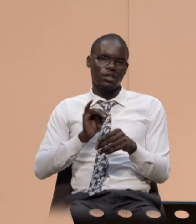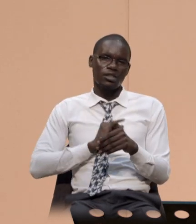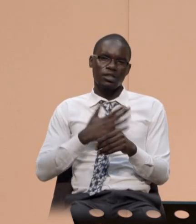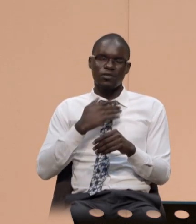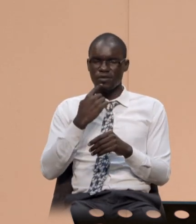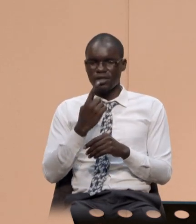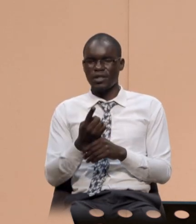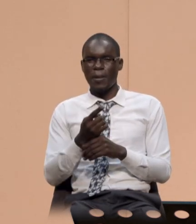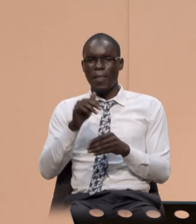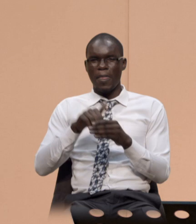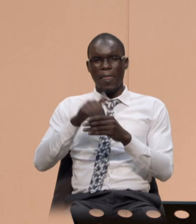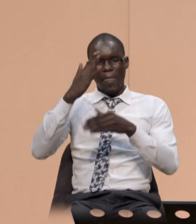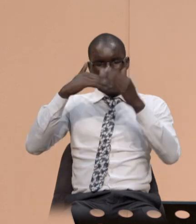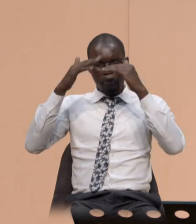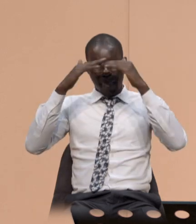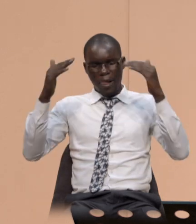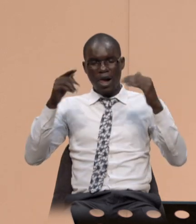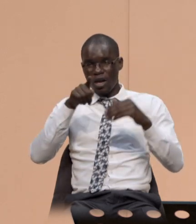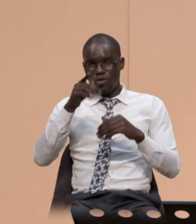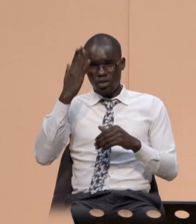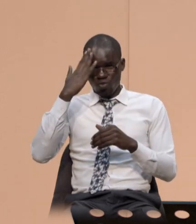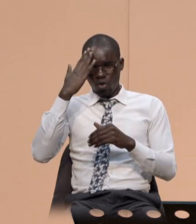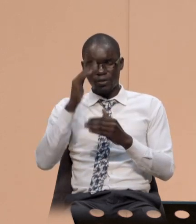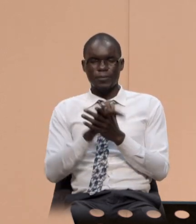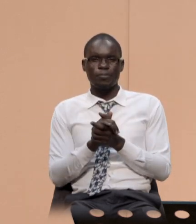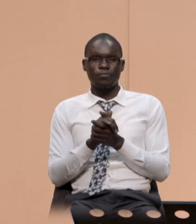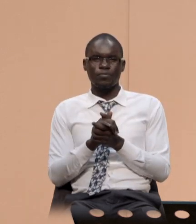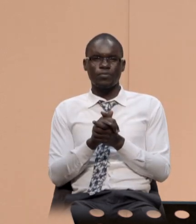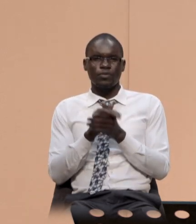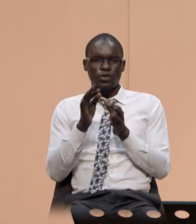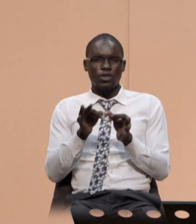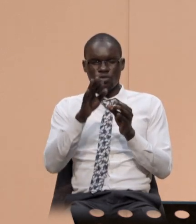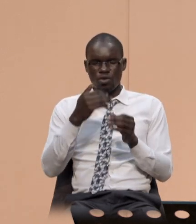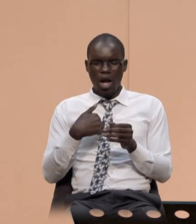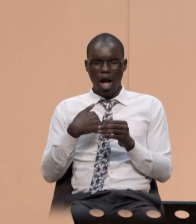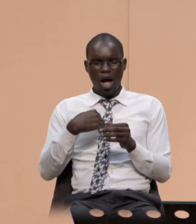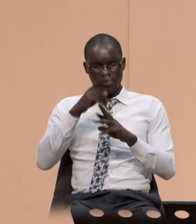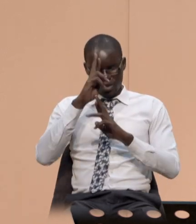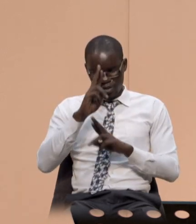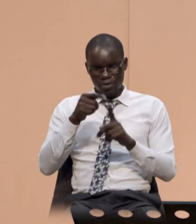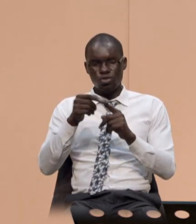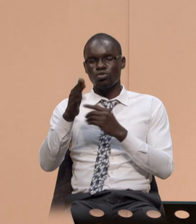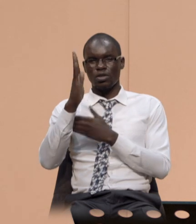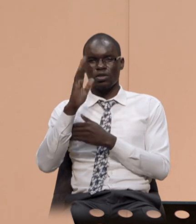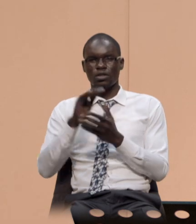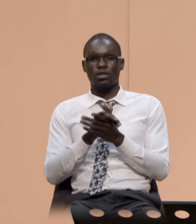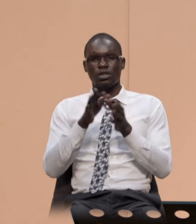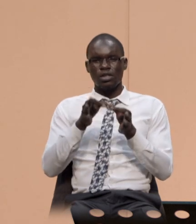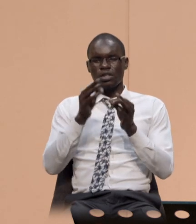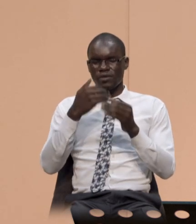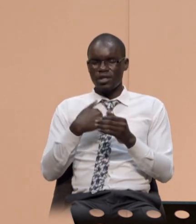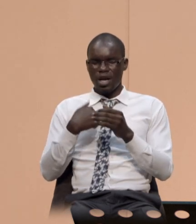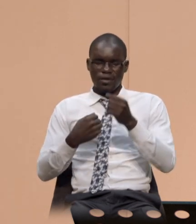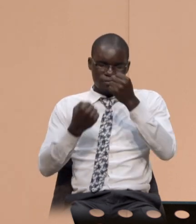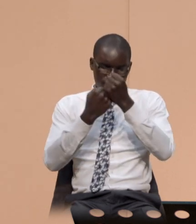nikuambia kwamba binguni unajulikana kama umemcha Mungu, kama unamwabudu Mungu, kama